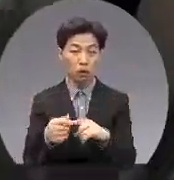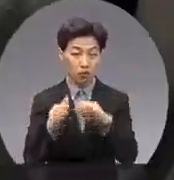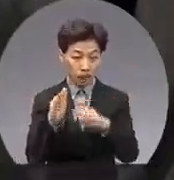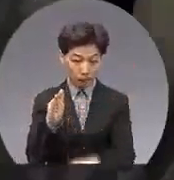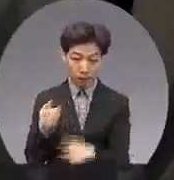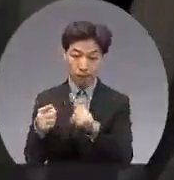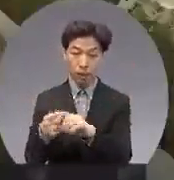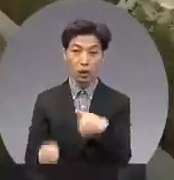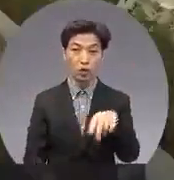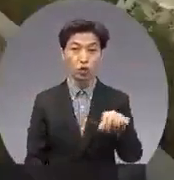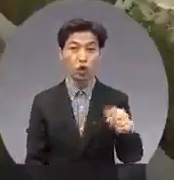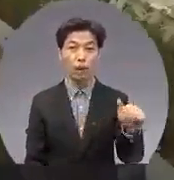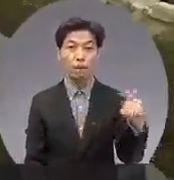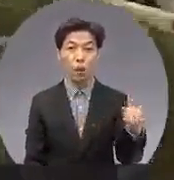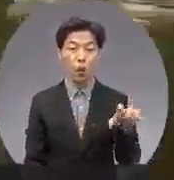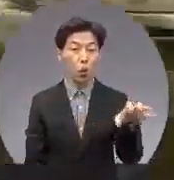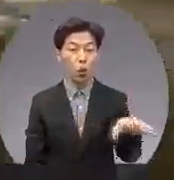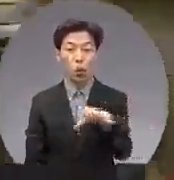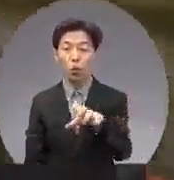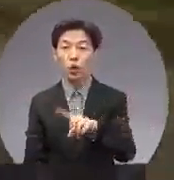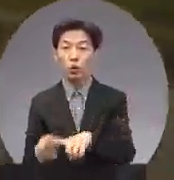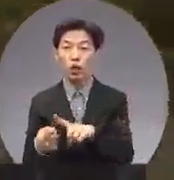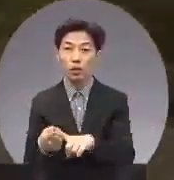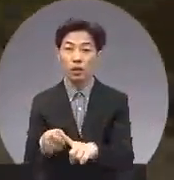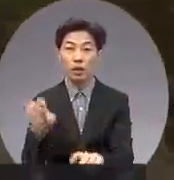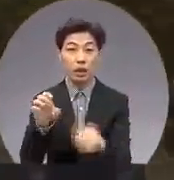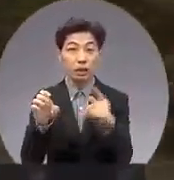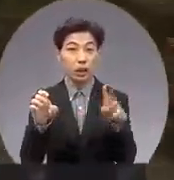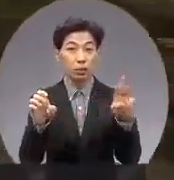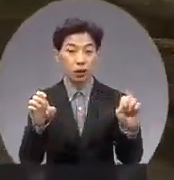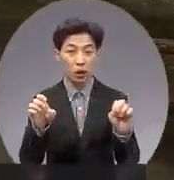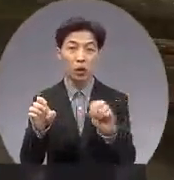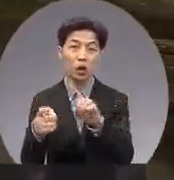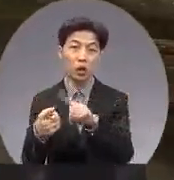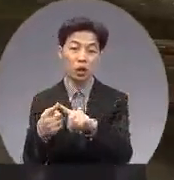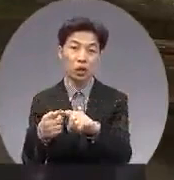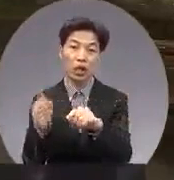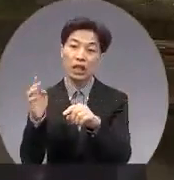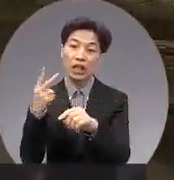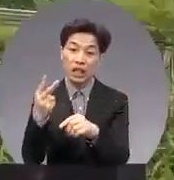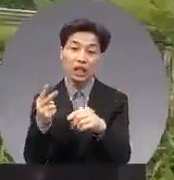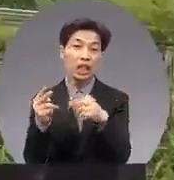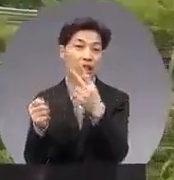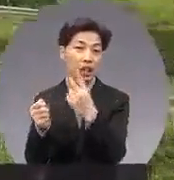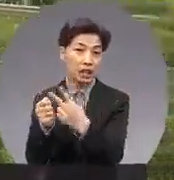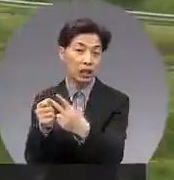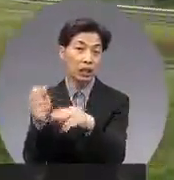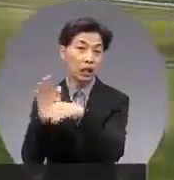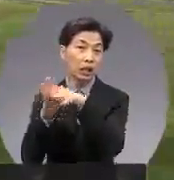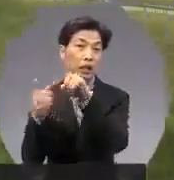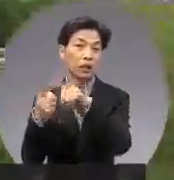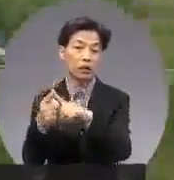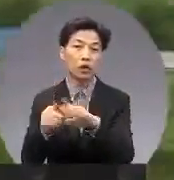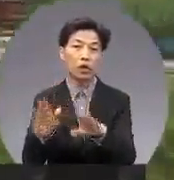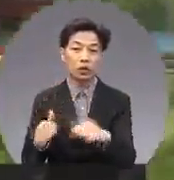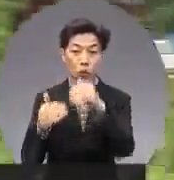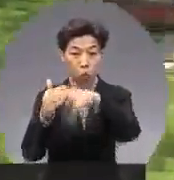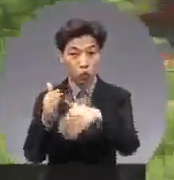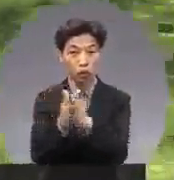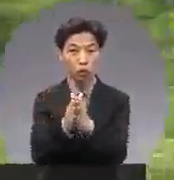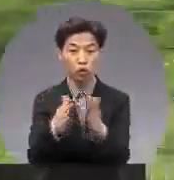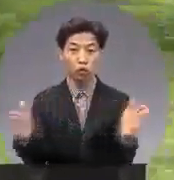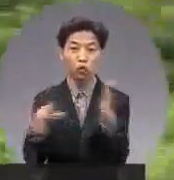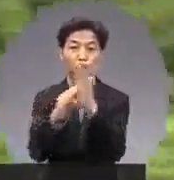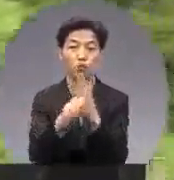수안보 연풍 을 거쳐 문경 까지 다시 km 를 달리는 2단계 보속 철도공사가 현재 진행중입니다